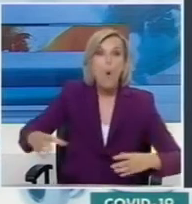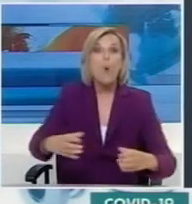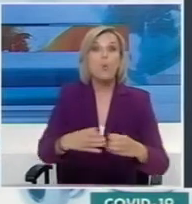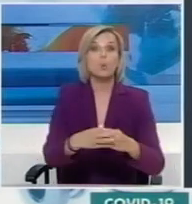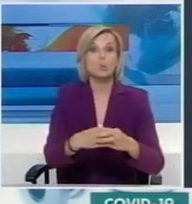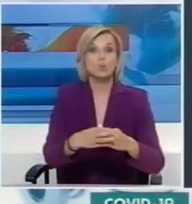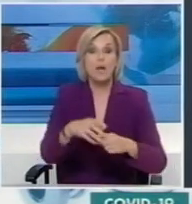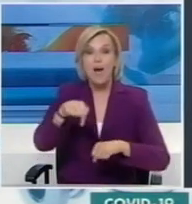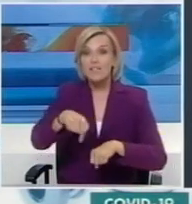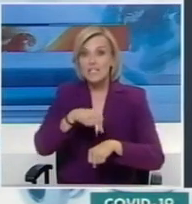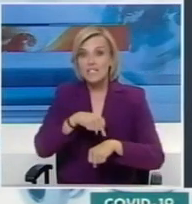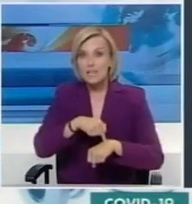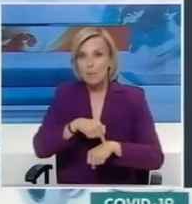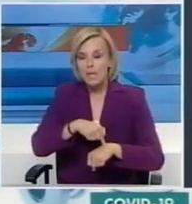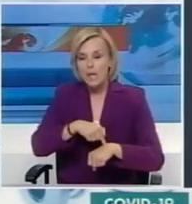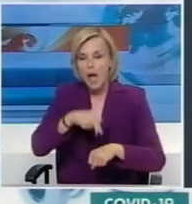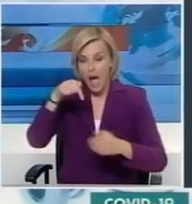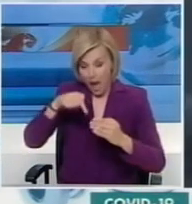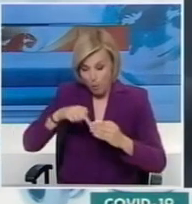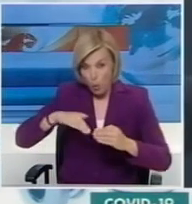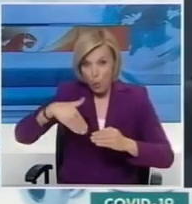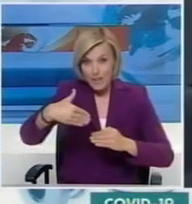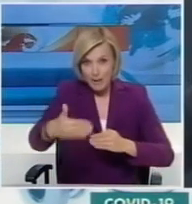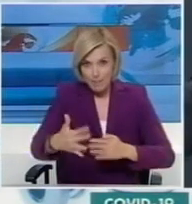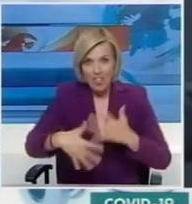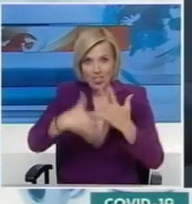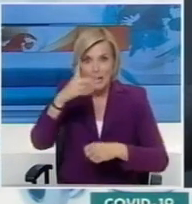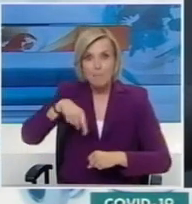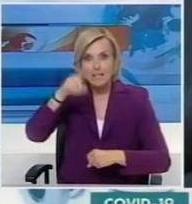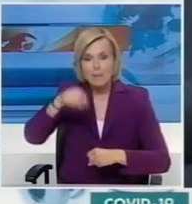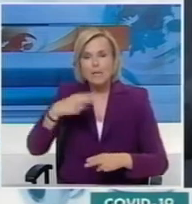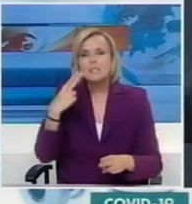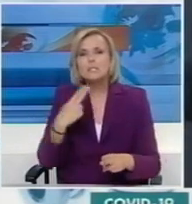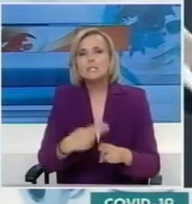ότι αυτή η φάση είναι πάρα πολύ σημαντική, ιδιαίτερα οι επόμενες 15 μέρες. Ευχαριστώ.